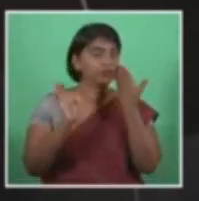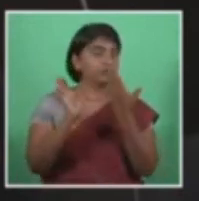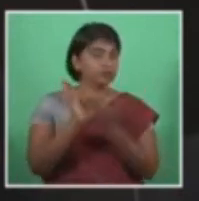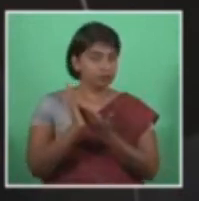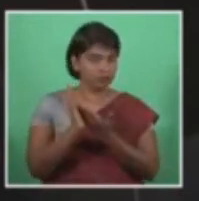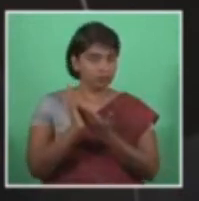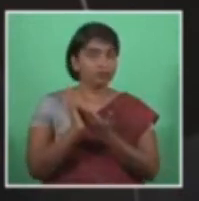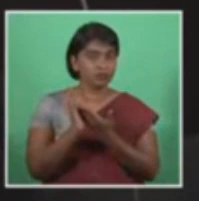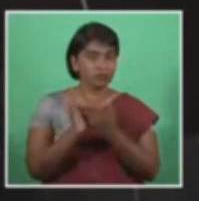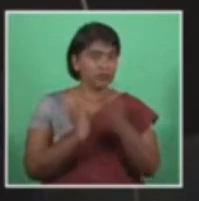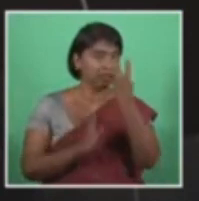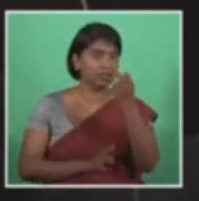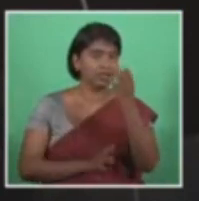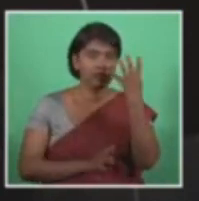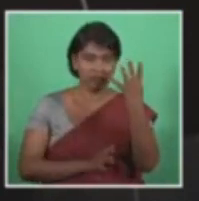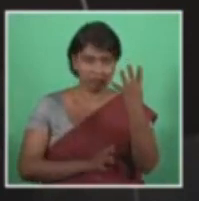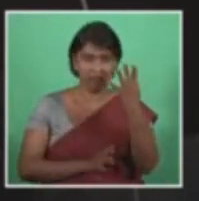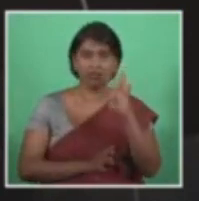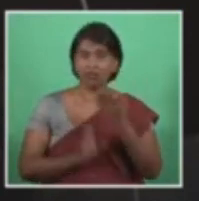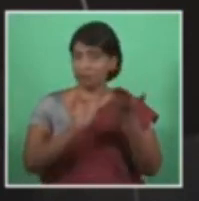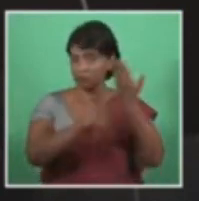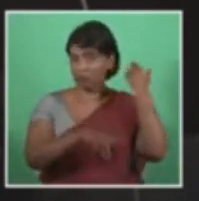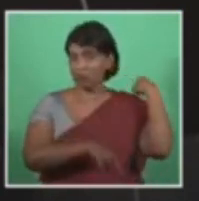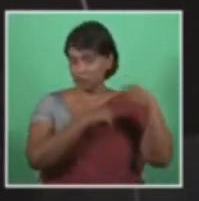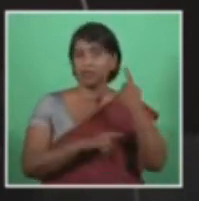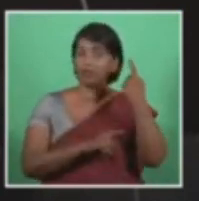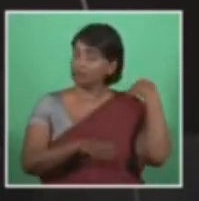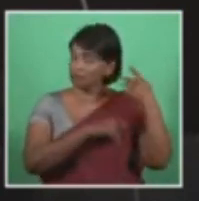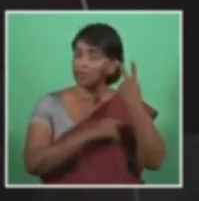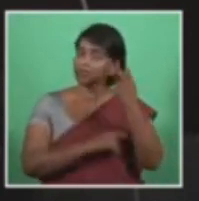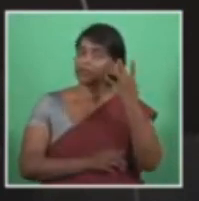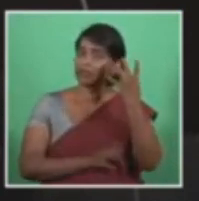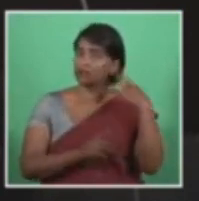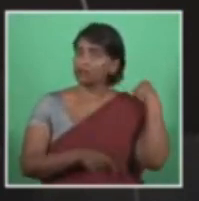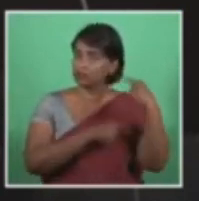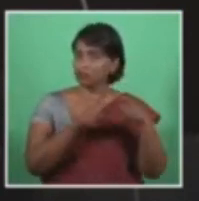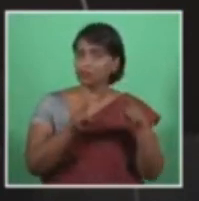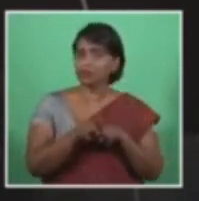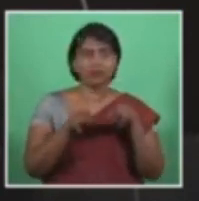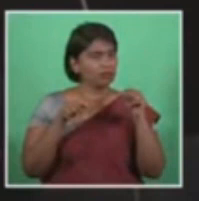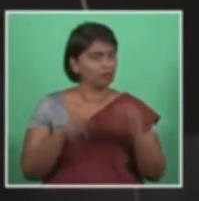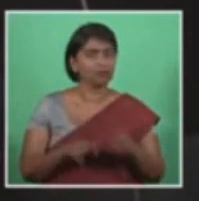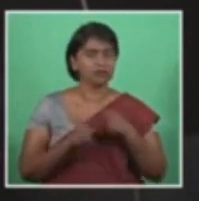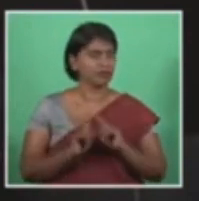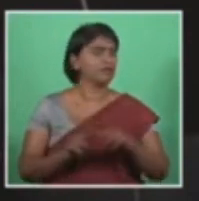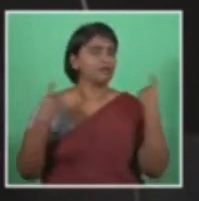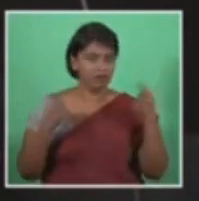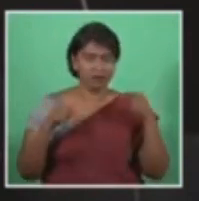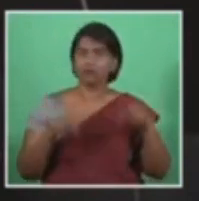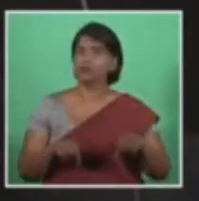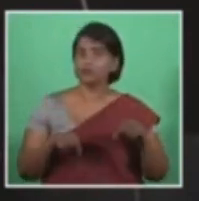වුණේ 2004 කියලා කිව්වා. ඒක ඉතිහාසයක් කිව්වා. ඒ 2004 තියෙන තත්ත්වයට වඩා හාත්පසින්ම වෙනස් තත්ත්වයක්